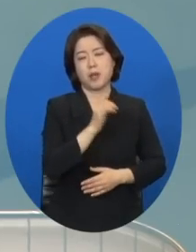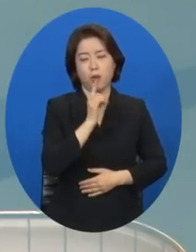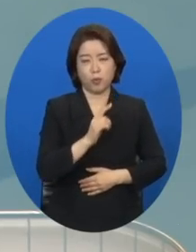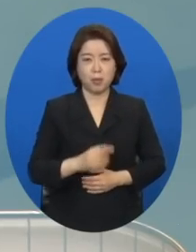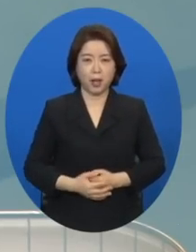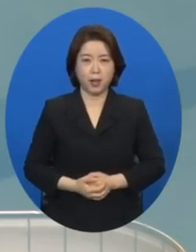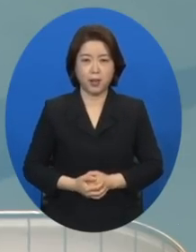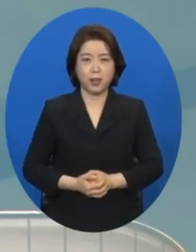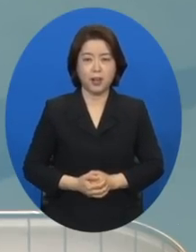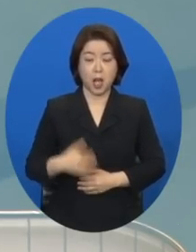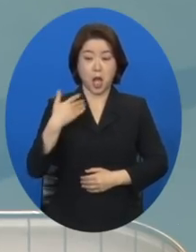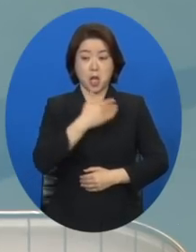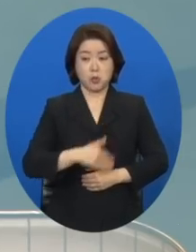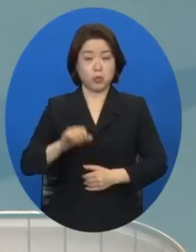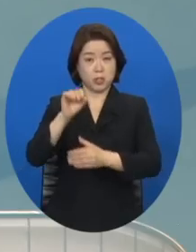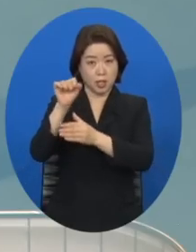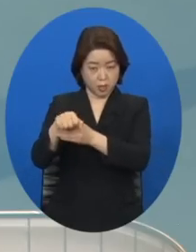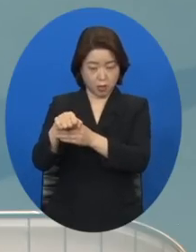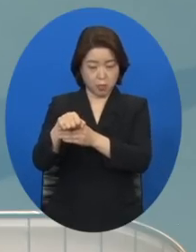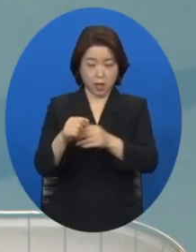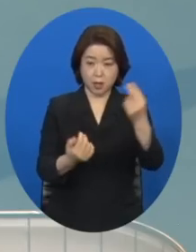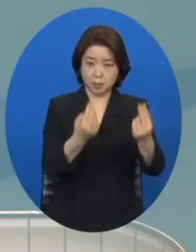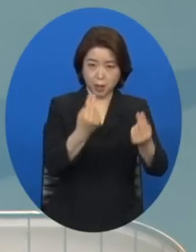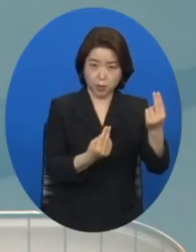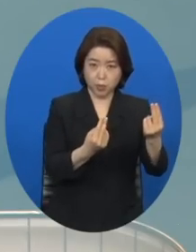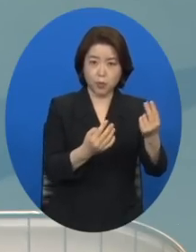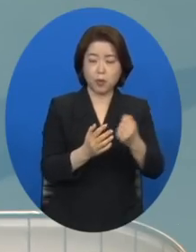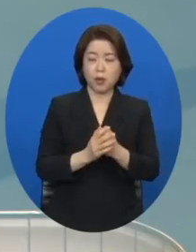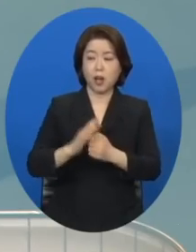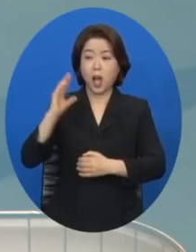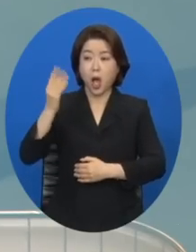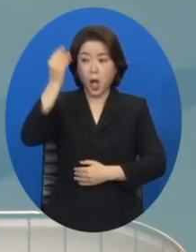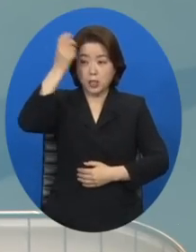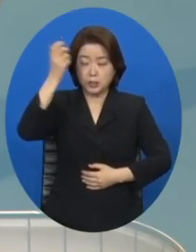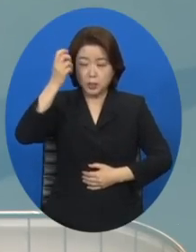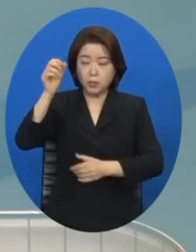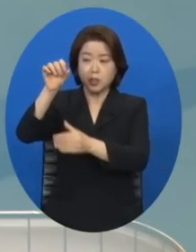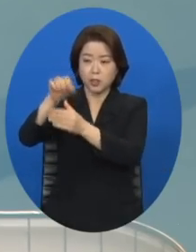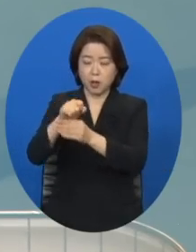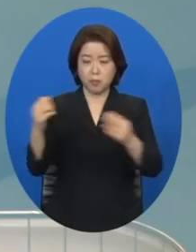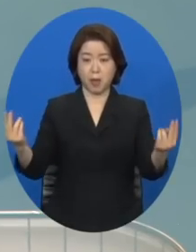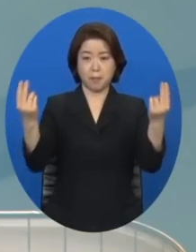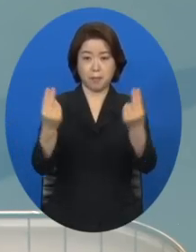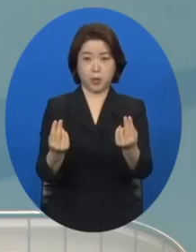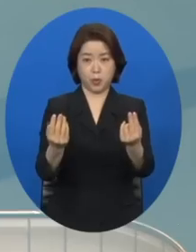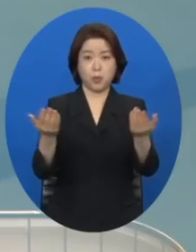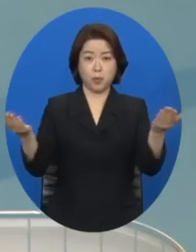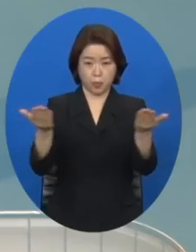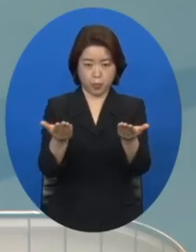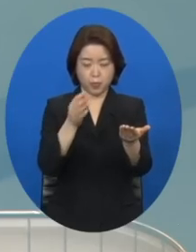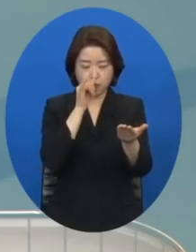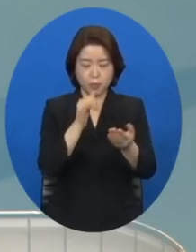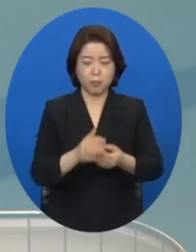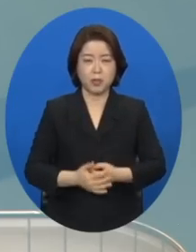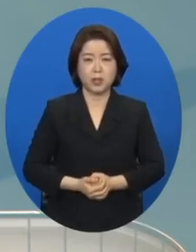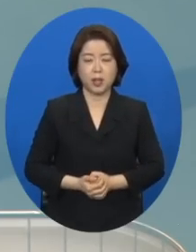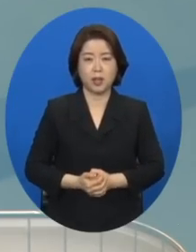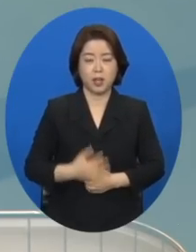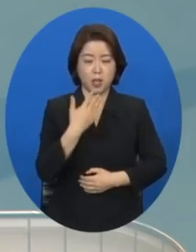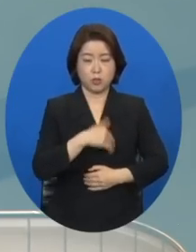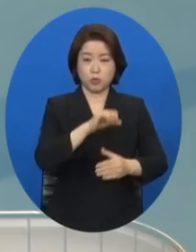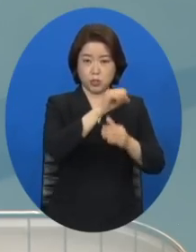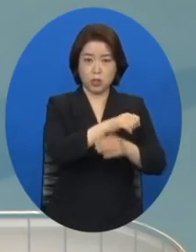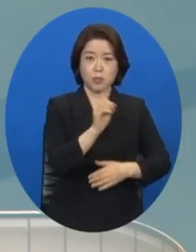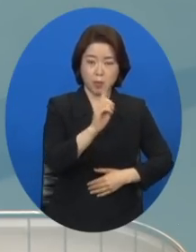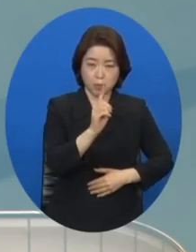열매 그래서 육신의 열매와 대조되는 것이 성령의 열매가 이렇게 나오는 겁니다 육신의 열매가 무엇이었는가 갈라디아스 5장